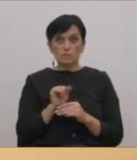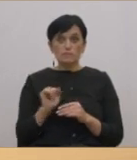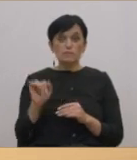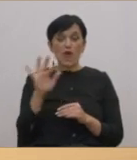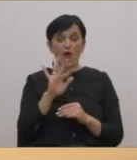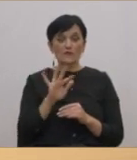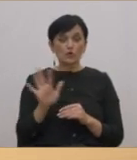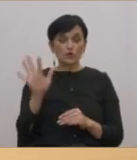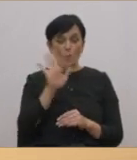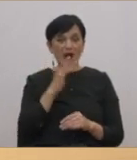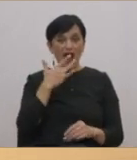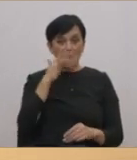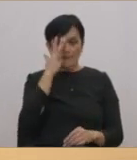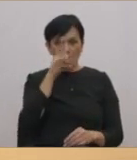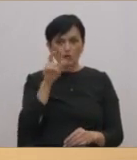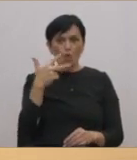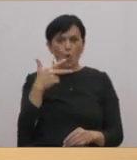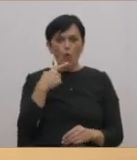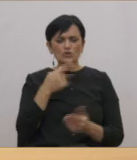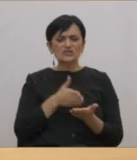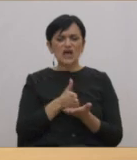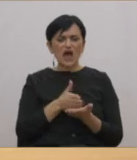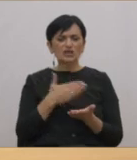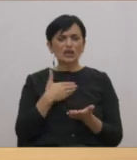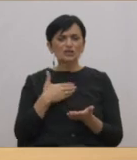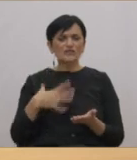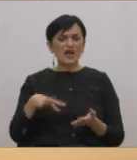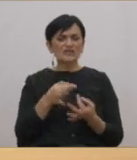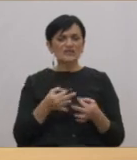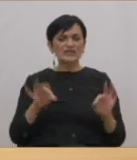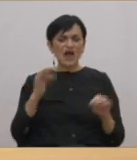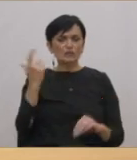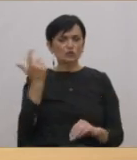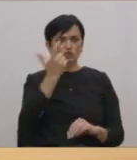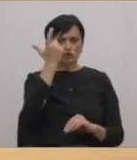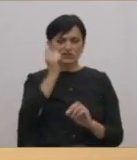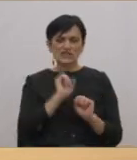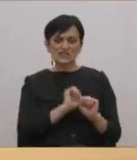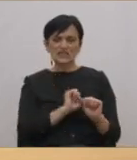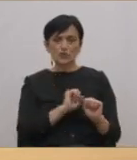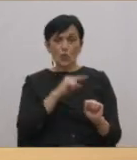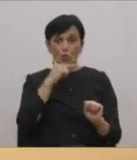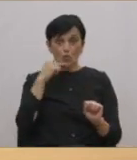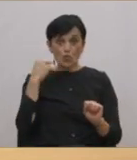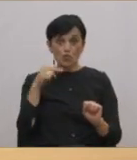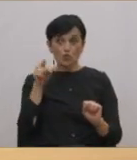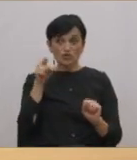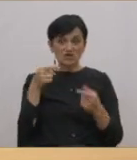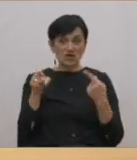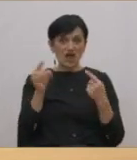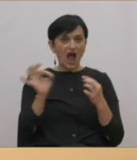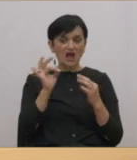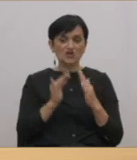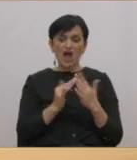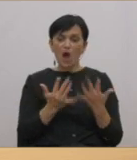ევროპელებს და ამერიკელებს, რომლებიც 30 წელია ჩვენი ქვეყნის თავისუფლებას და სუვერენიტეტს იცავენ რუსეთისგან განსხვავებით, არასოდეს